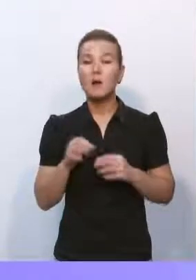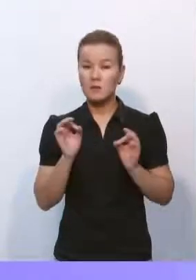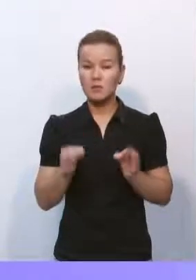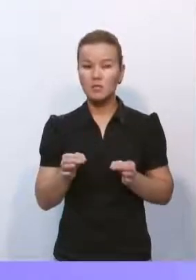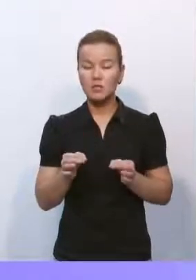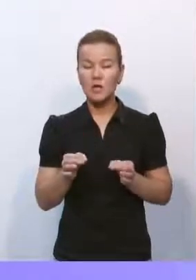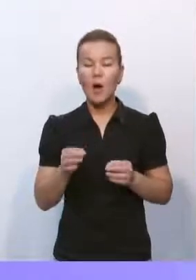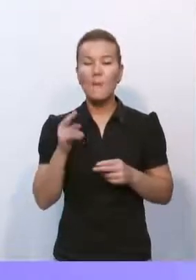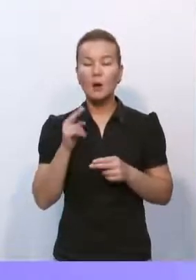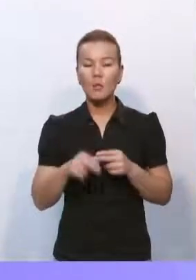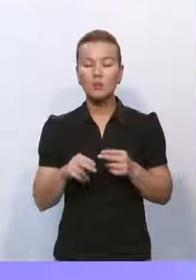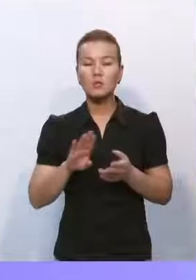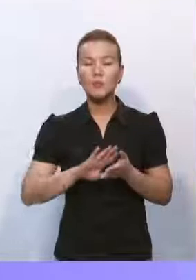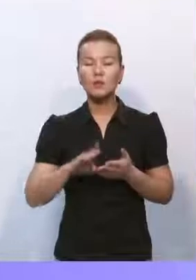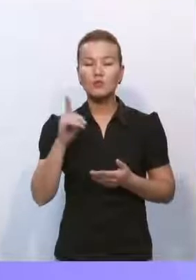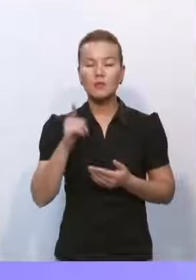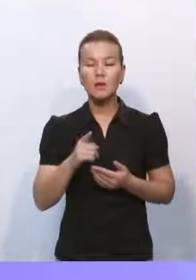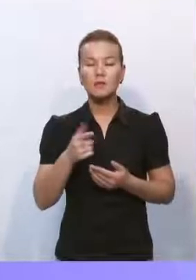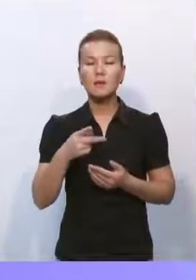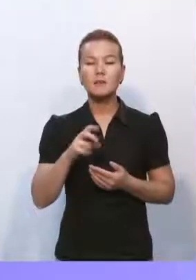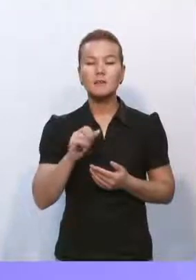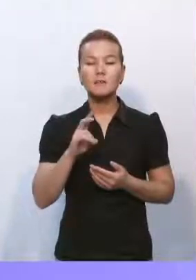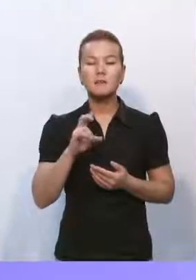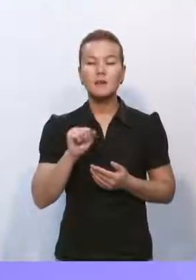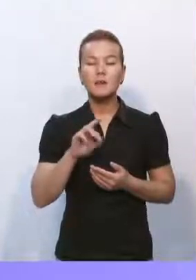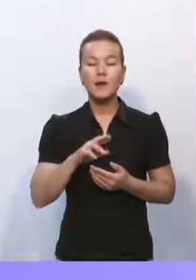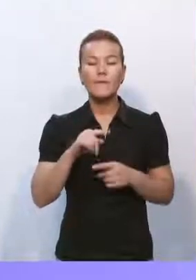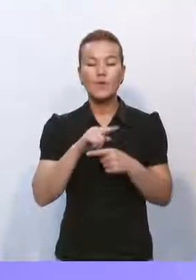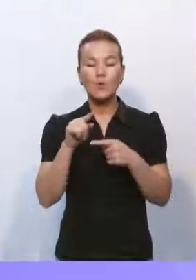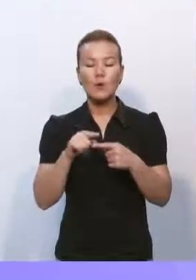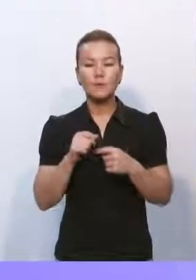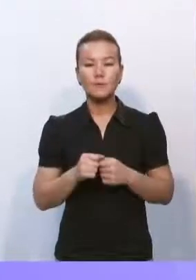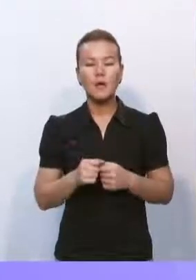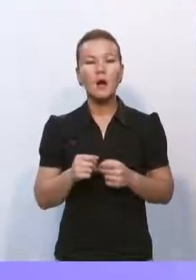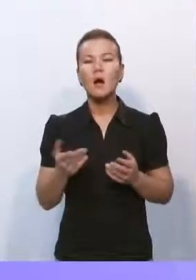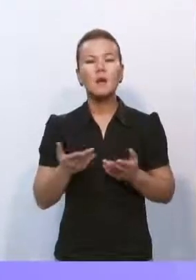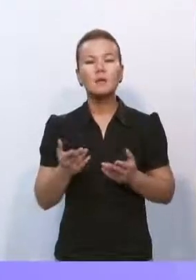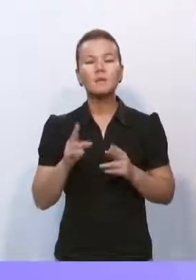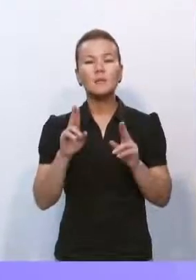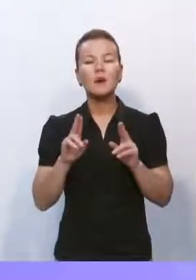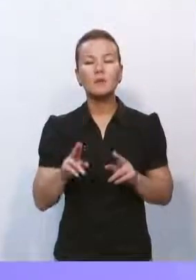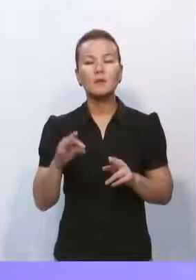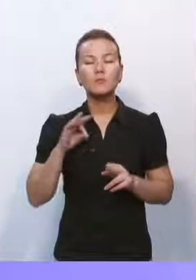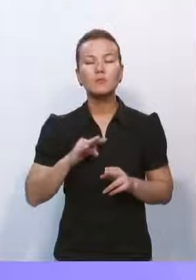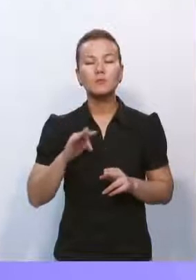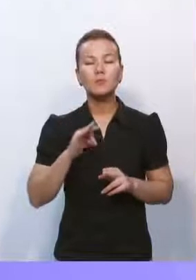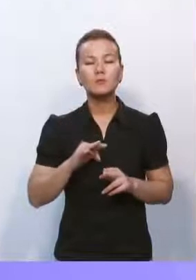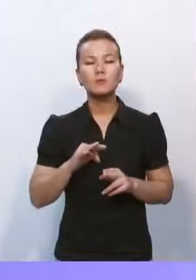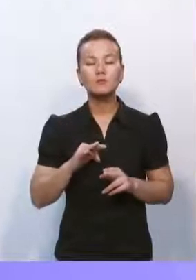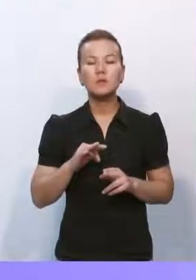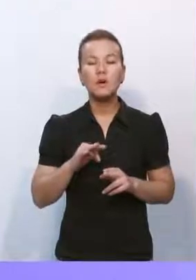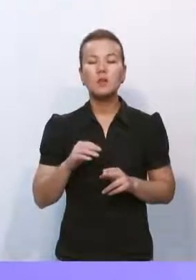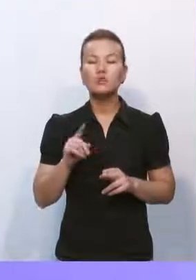Конечно, пропущена безударная гласная в корне. Каким правилом воспользуемся для